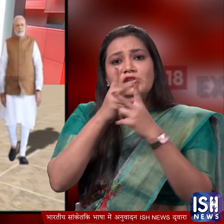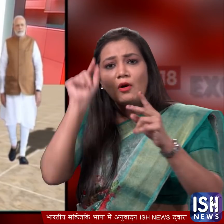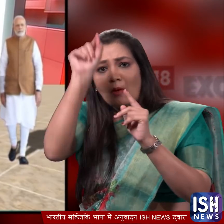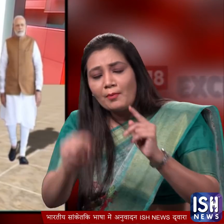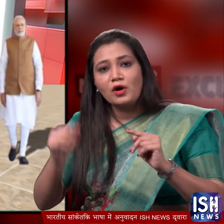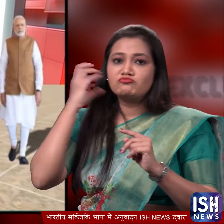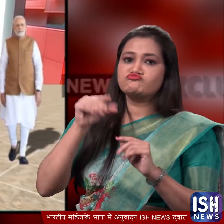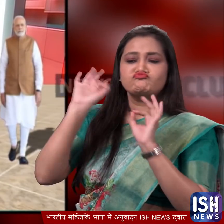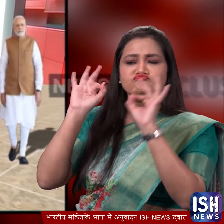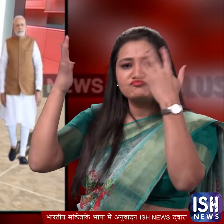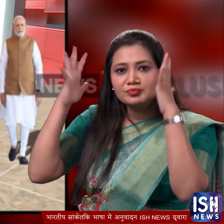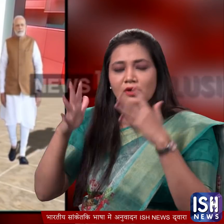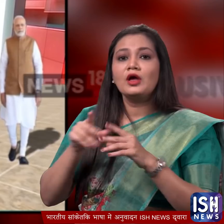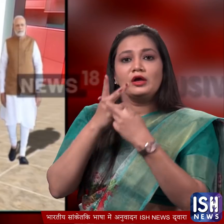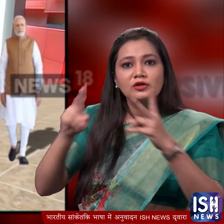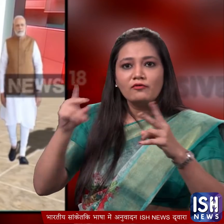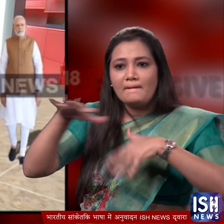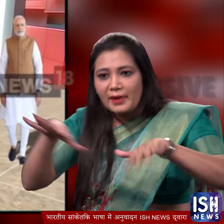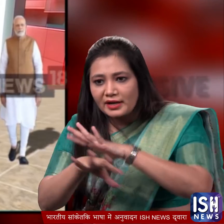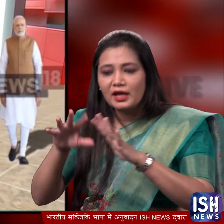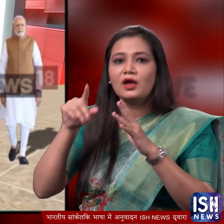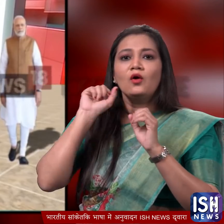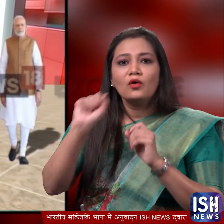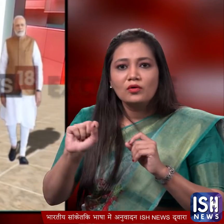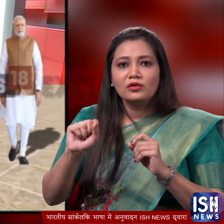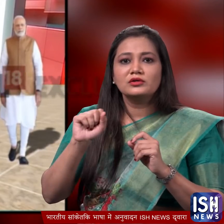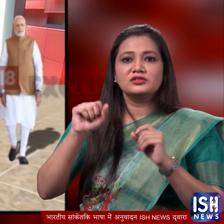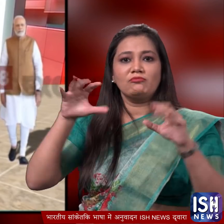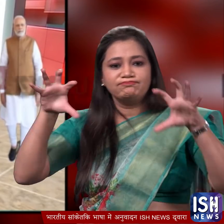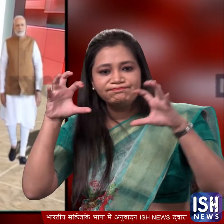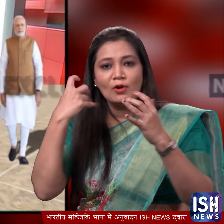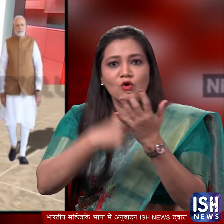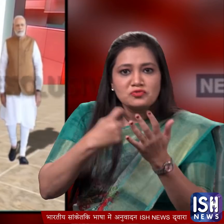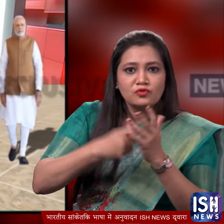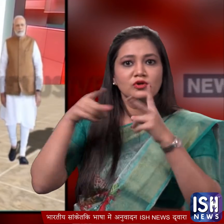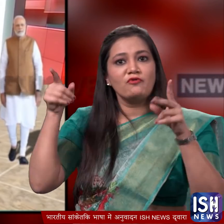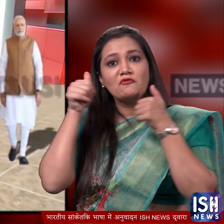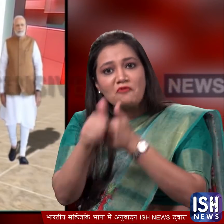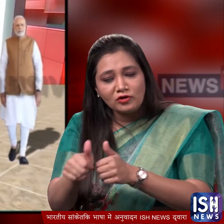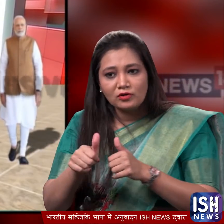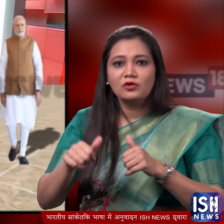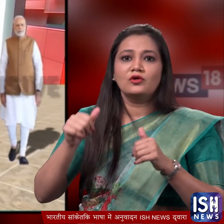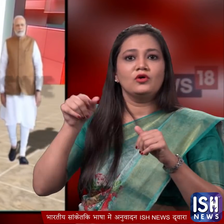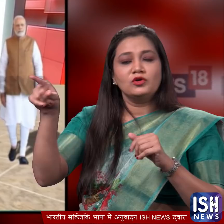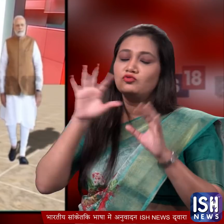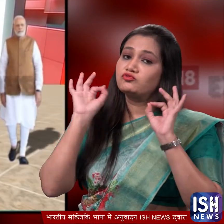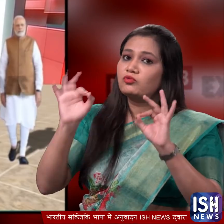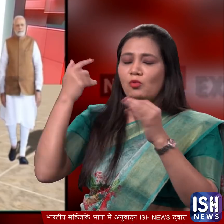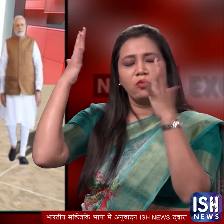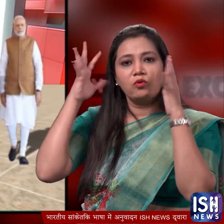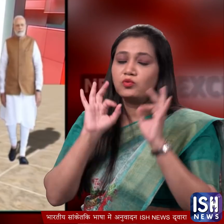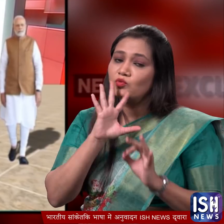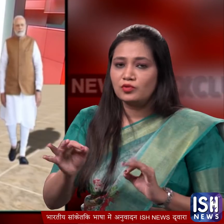पर प्रधानमंत्री की तारीफ की, जिनमें उनकी विदेश नीति भी शामिल है। साथ ही उन्होंने अपनी किताब में संविधान की मर्यादा बनाए रखने के लिए भी प्रधानमंत्री